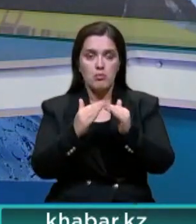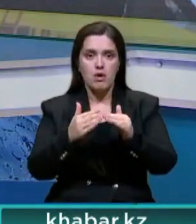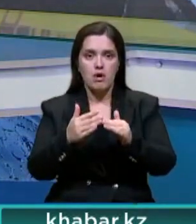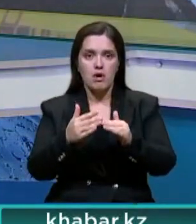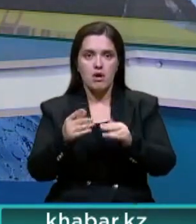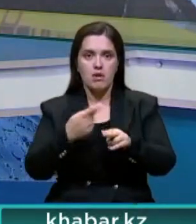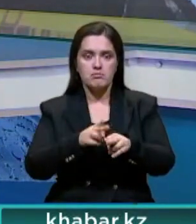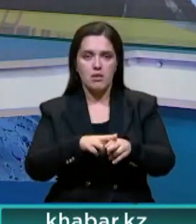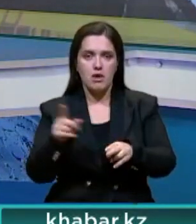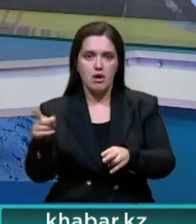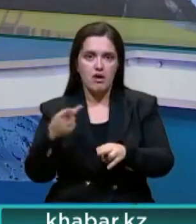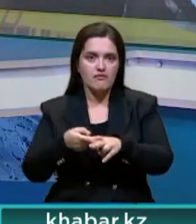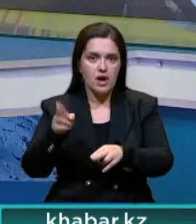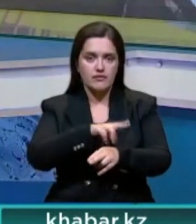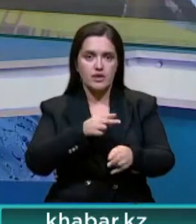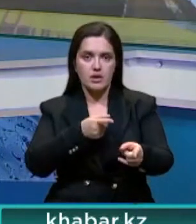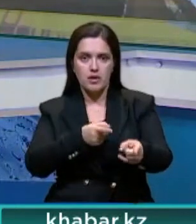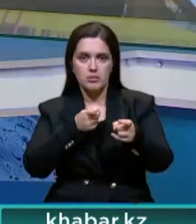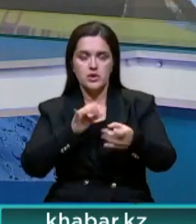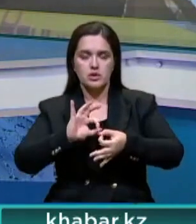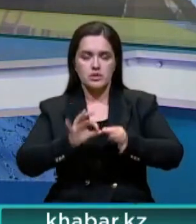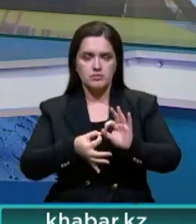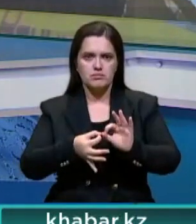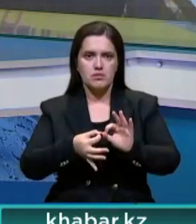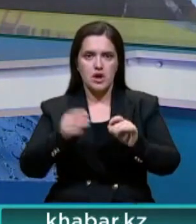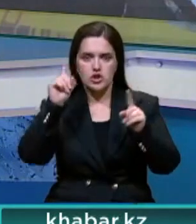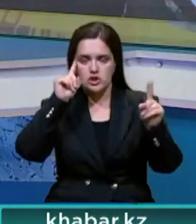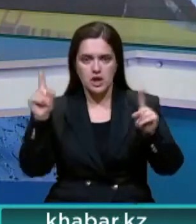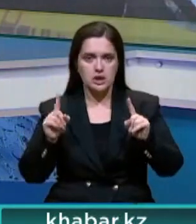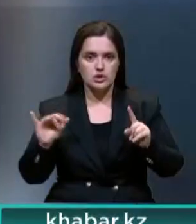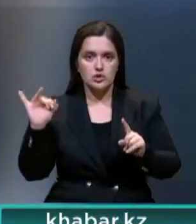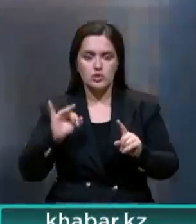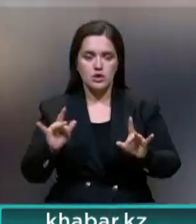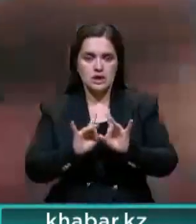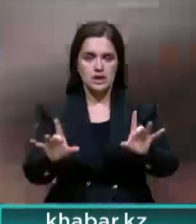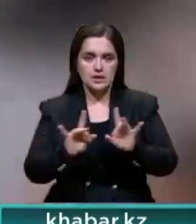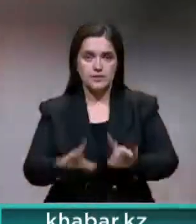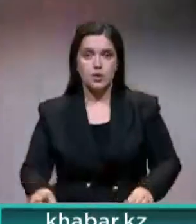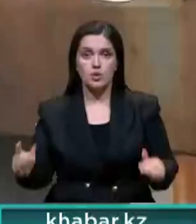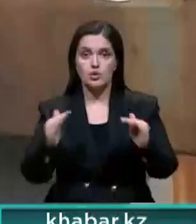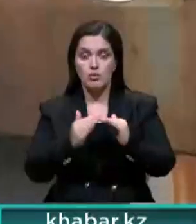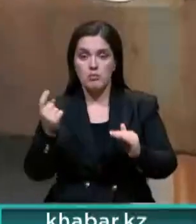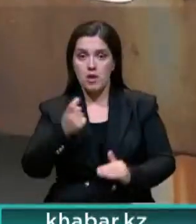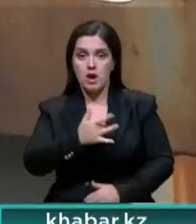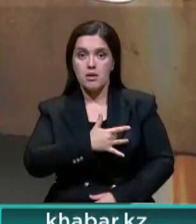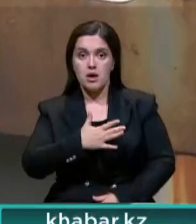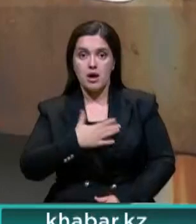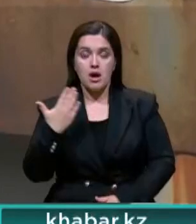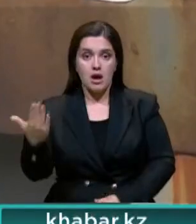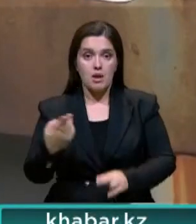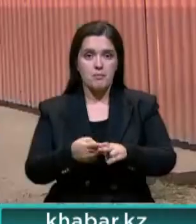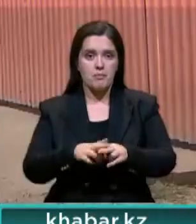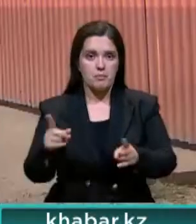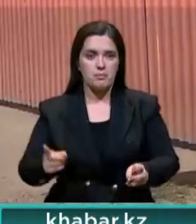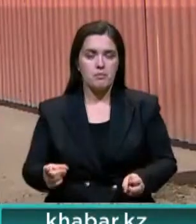выстрелы из ружья. Шпагат Мырзабекова с подробностями шокирующей истории. Этот частный дом принадлежал семье стрелявшего и